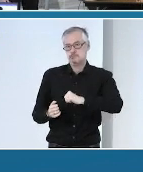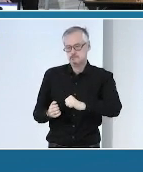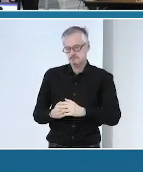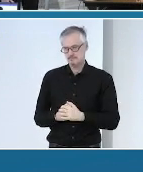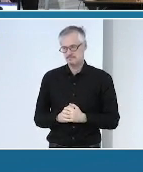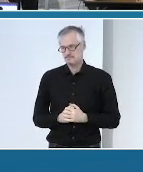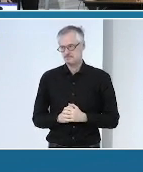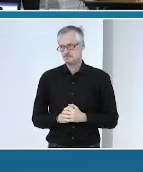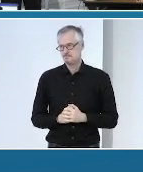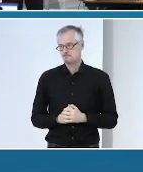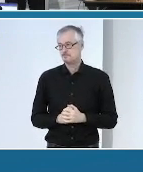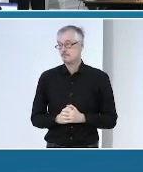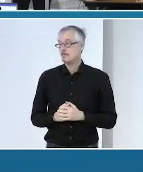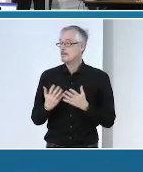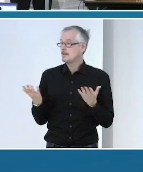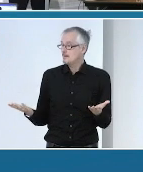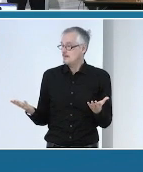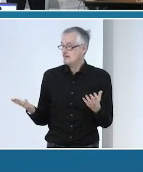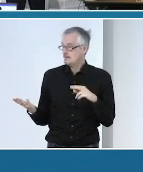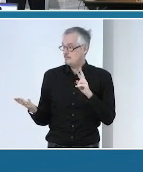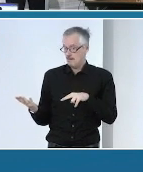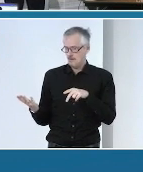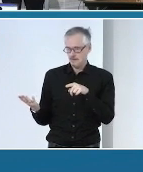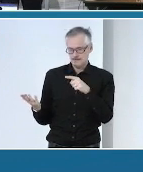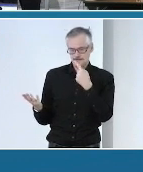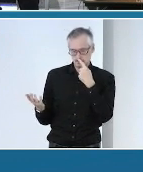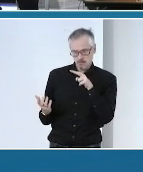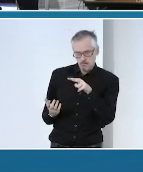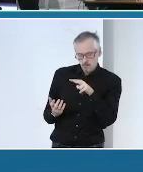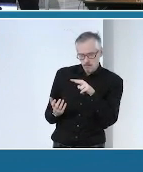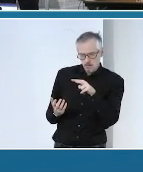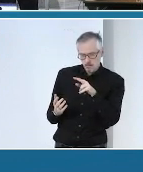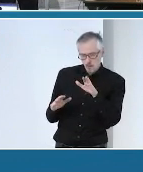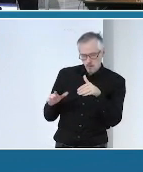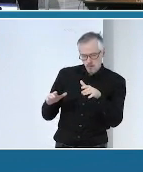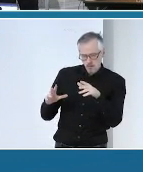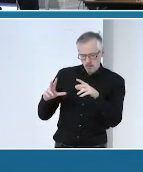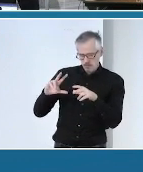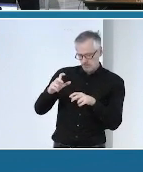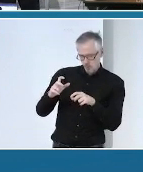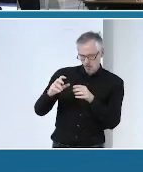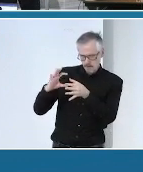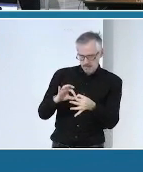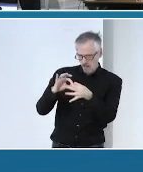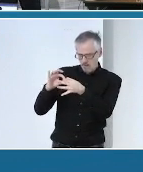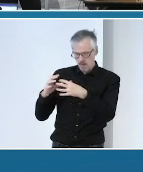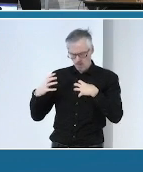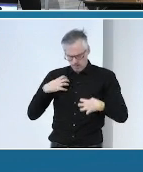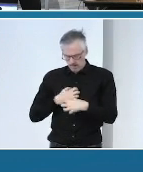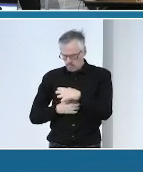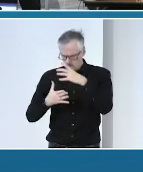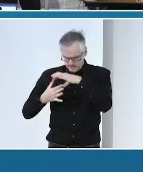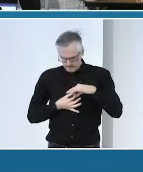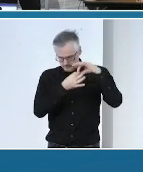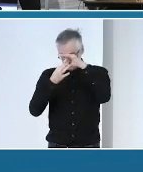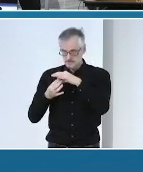voilà. Et donc, rien qu'en regardant l'anatomie ou l'anatomophysiologie, on voit à quel point le